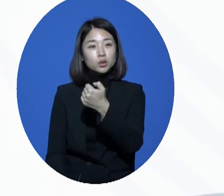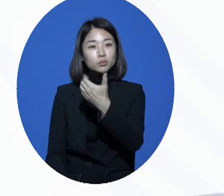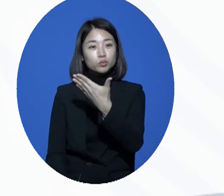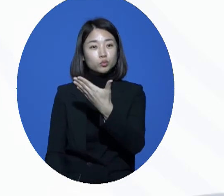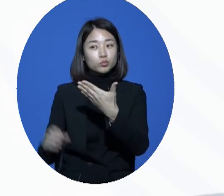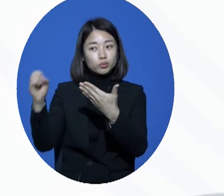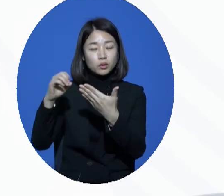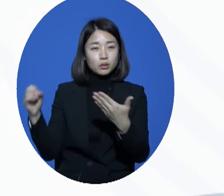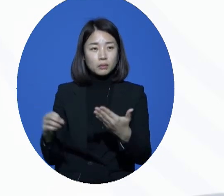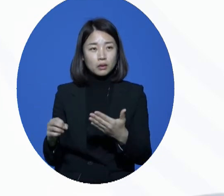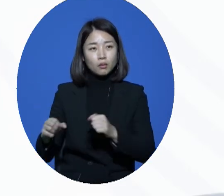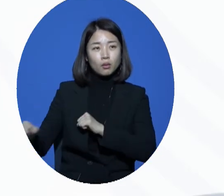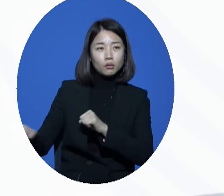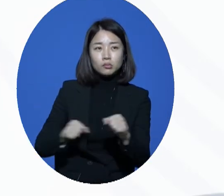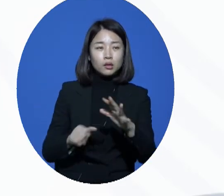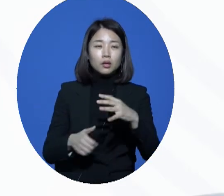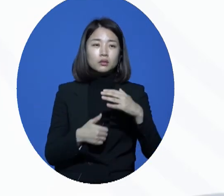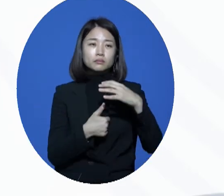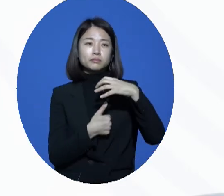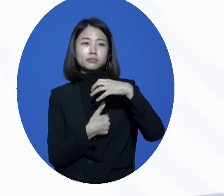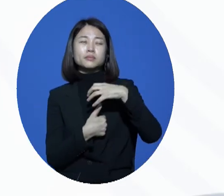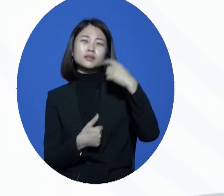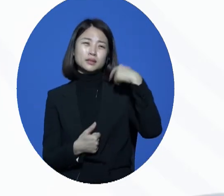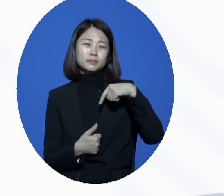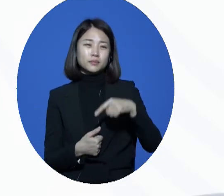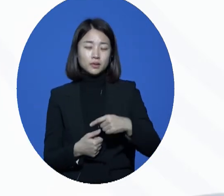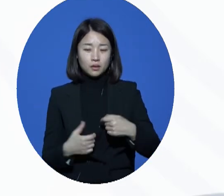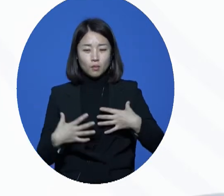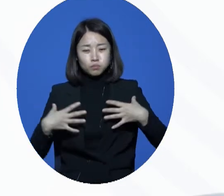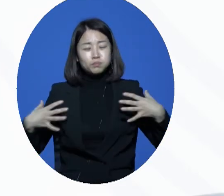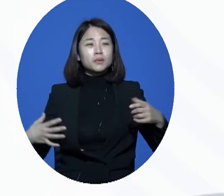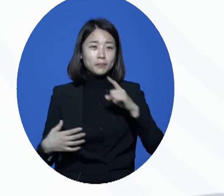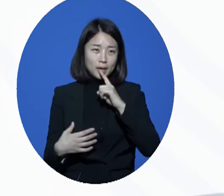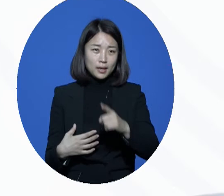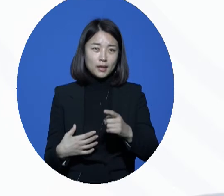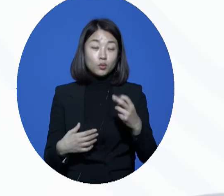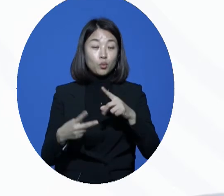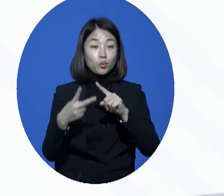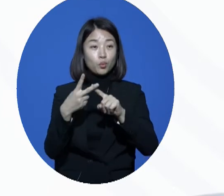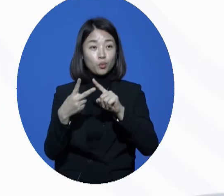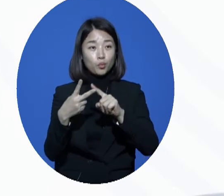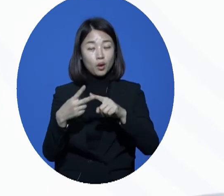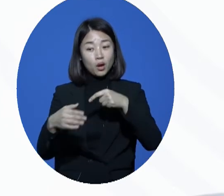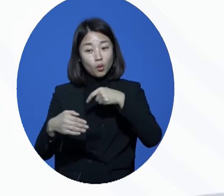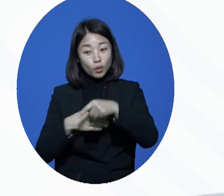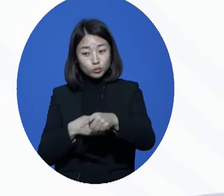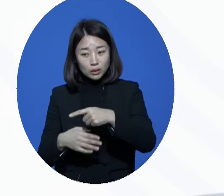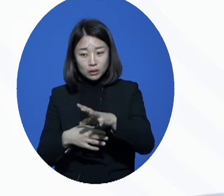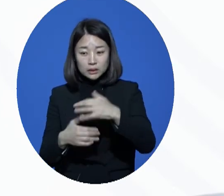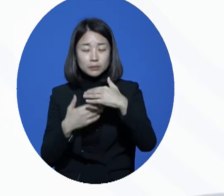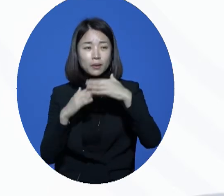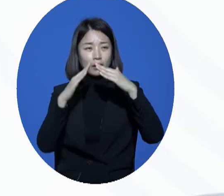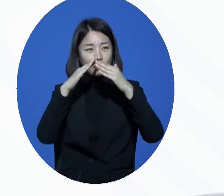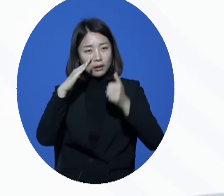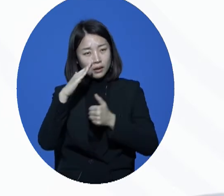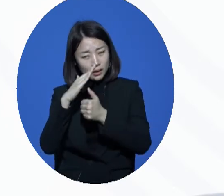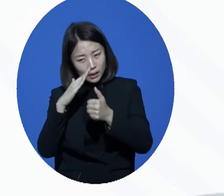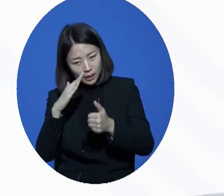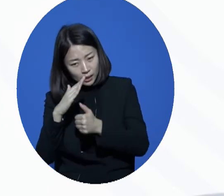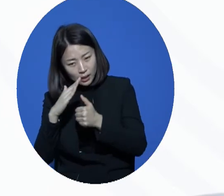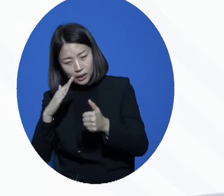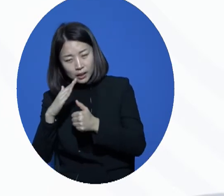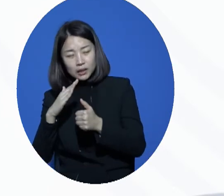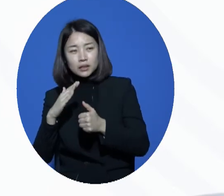59%가 신체활동 감소로 무기력증, 체중 증가가 있다라고 응답했고요. 또 외출이 어려워 집에만 있다, 경기나